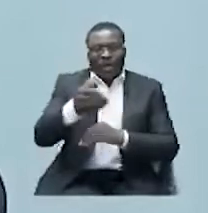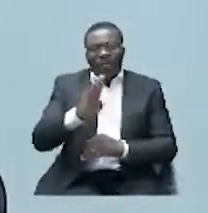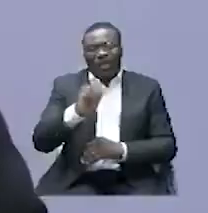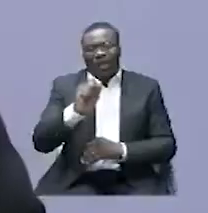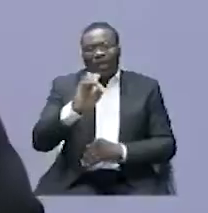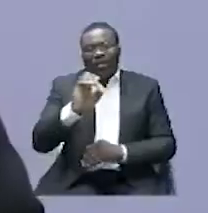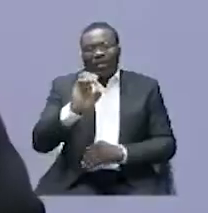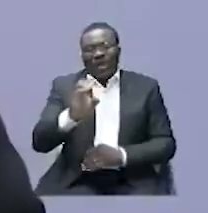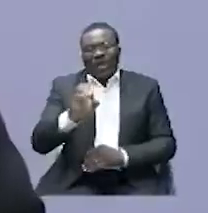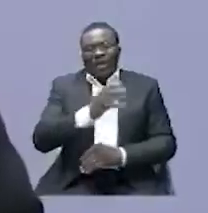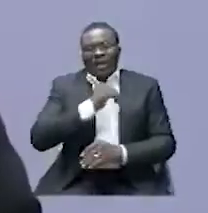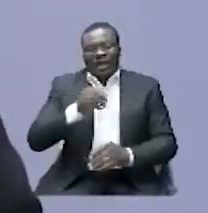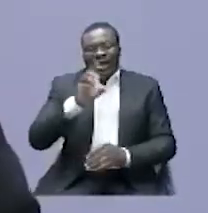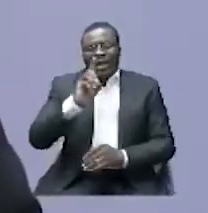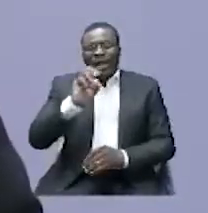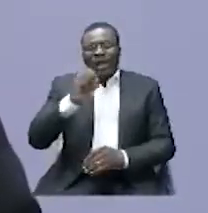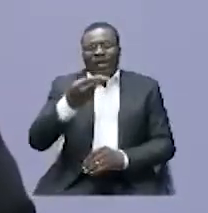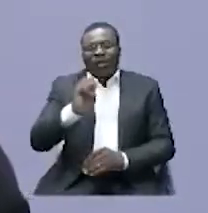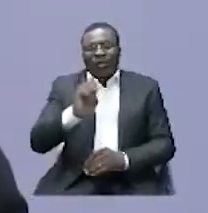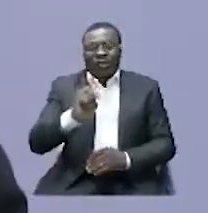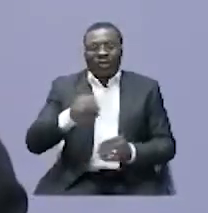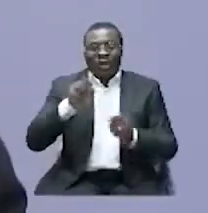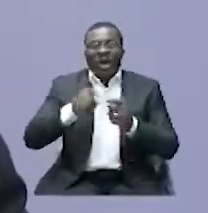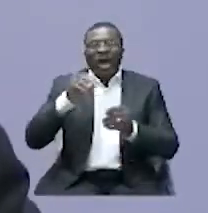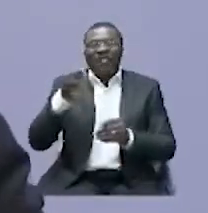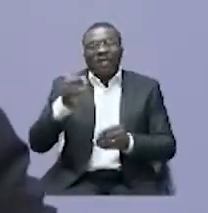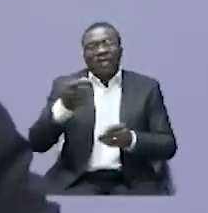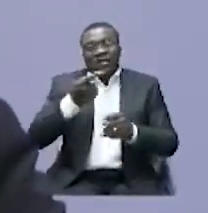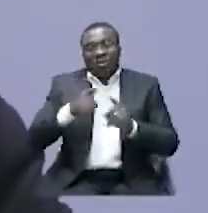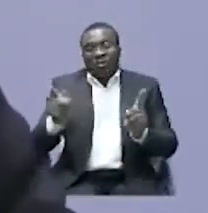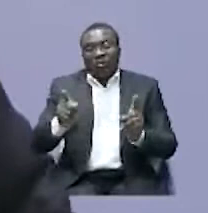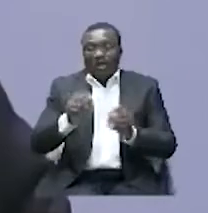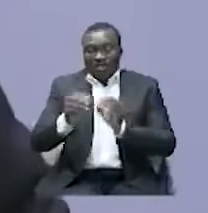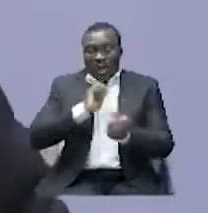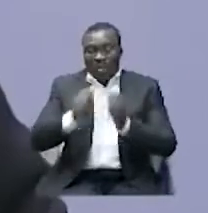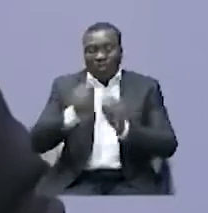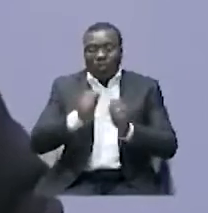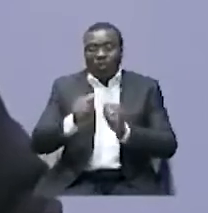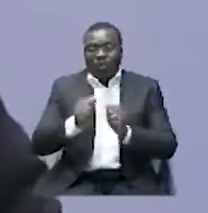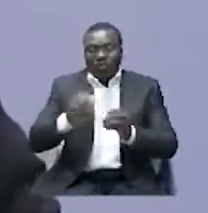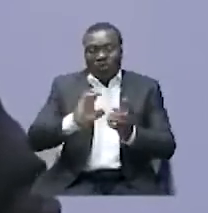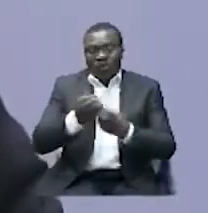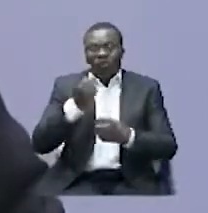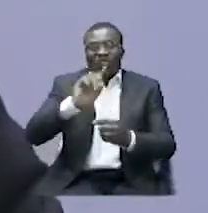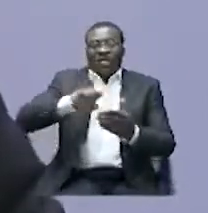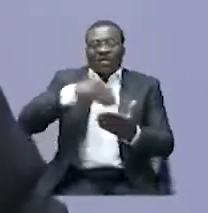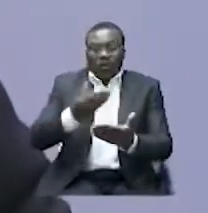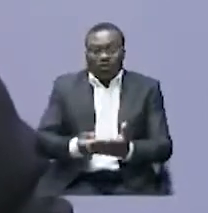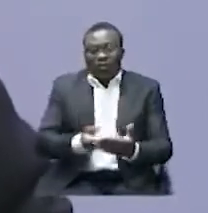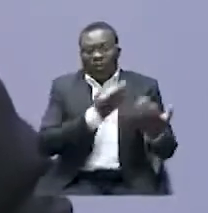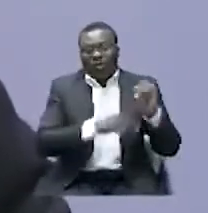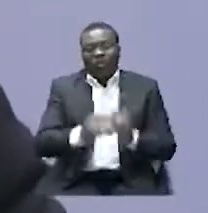DUG en maths physique, à Douy, en France. Mais par un concours de circonstances, vous vous retrouvez